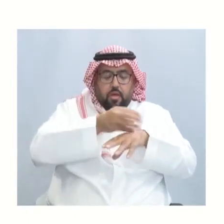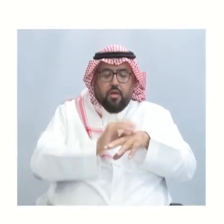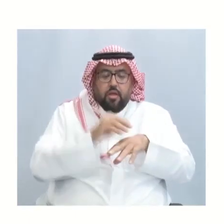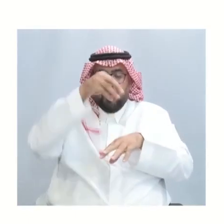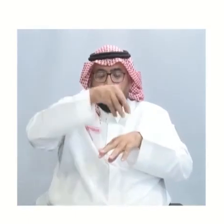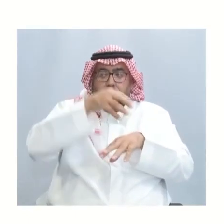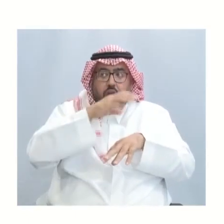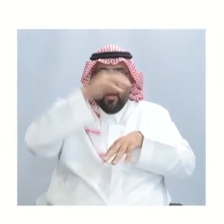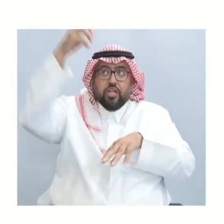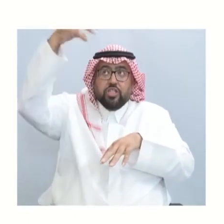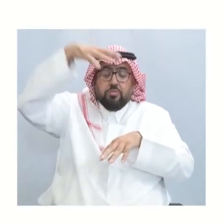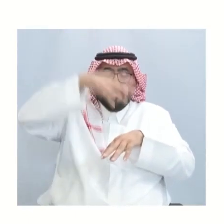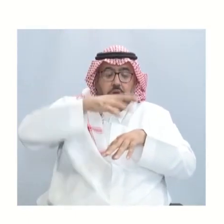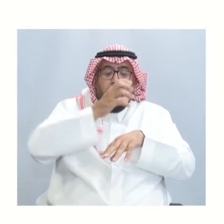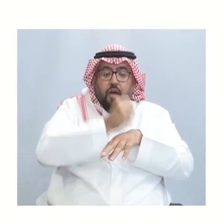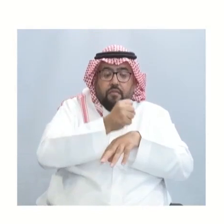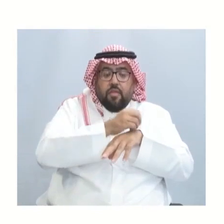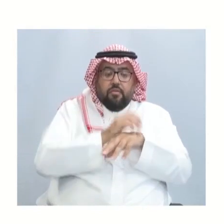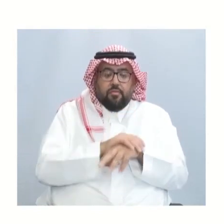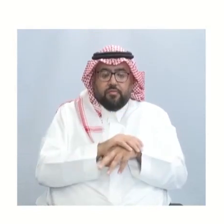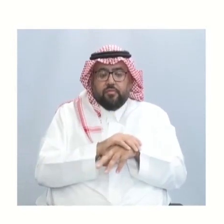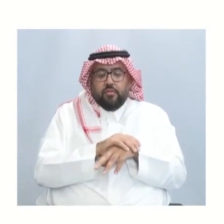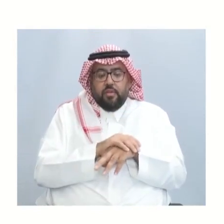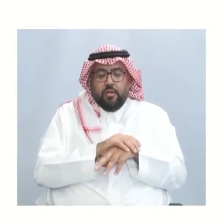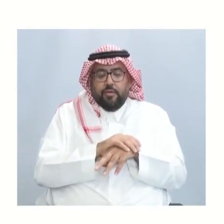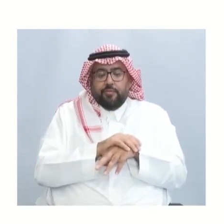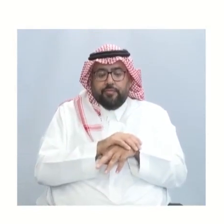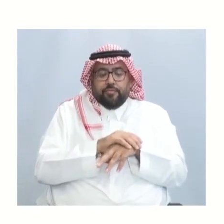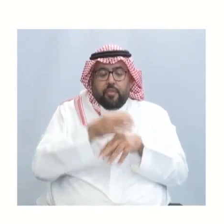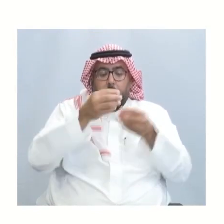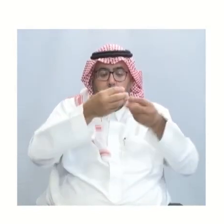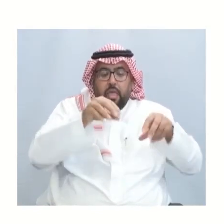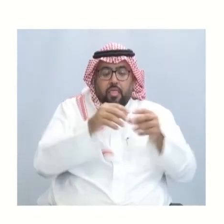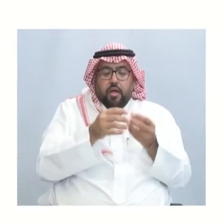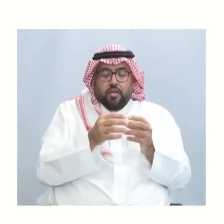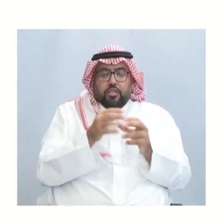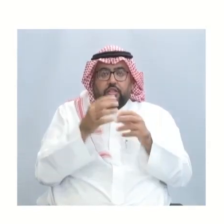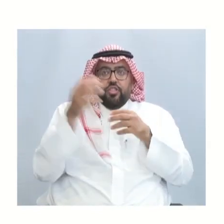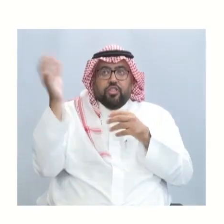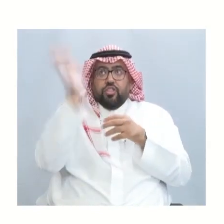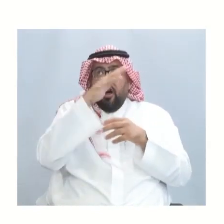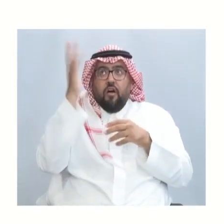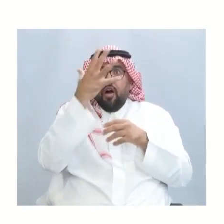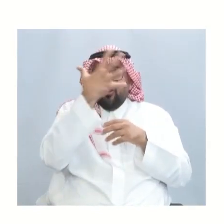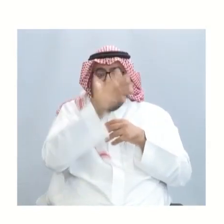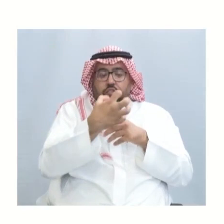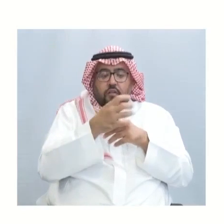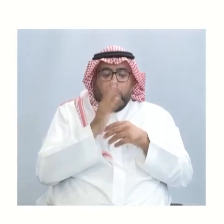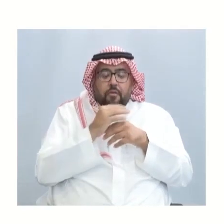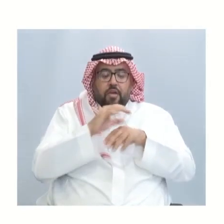البيضه والجنين وكذلك حمايه البيضه من الجفاف الغشاء الرهلي